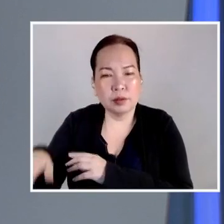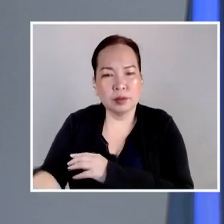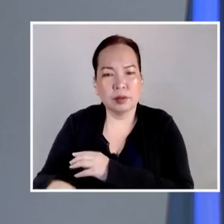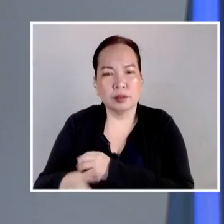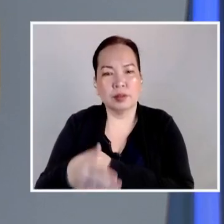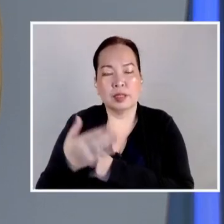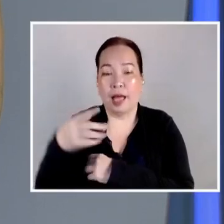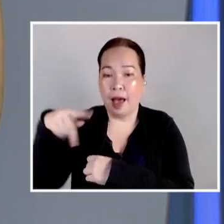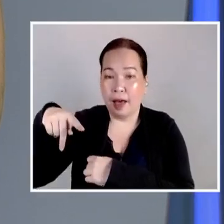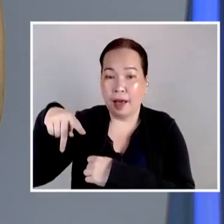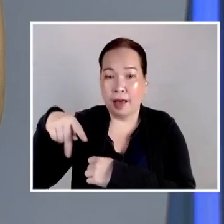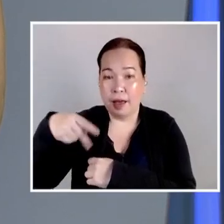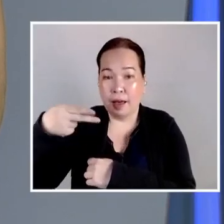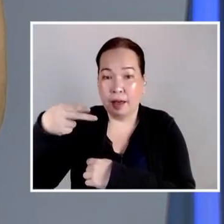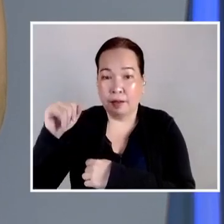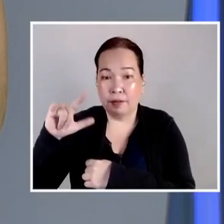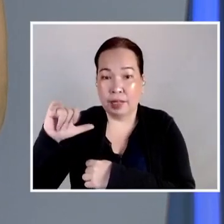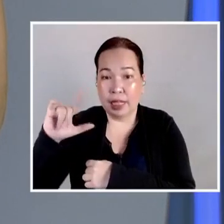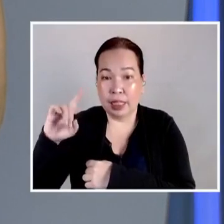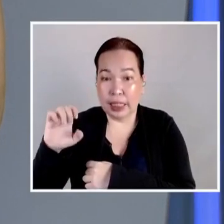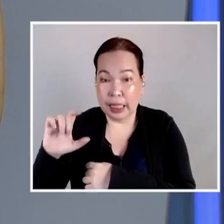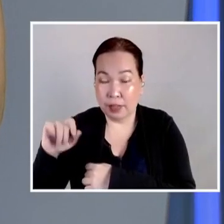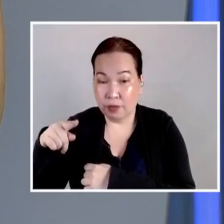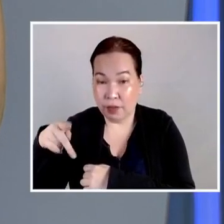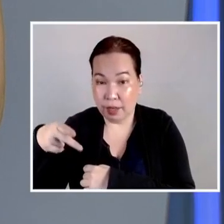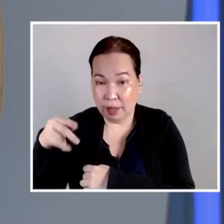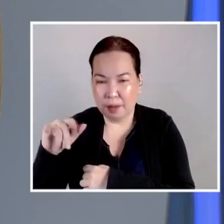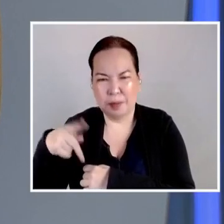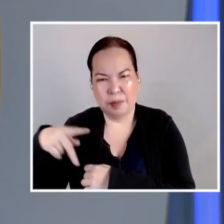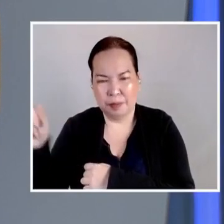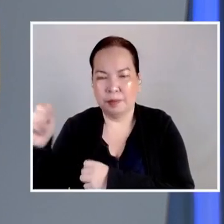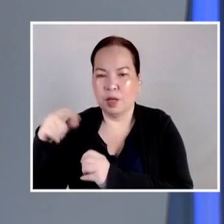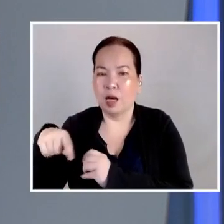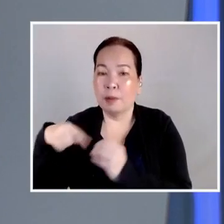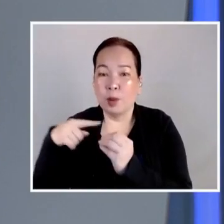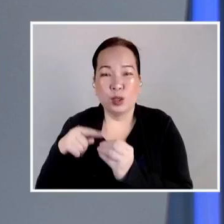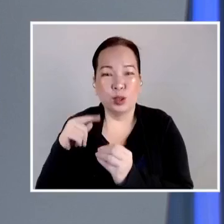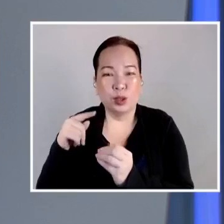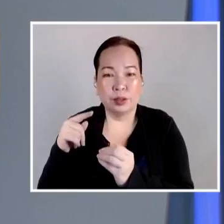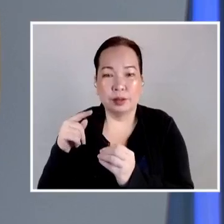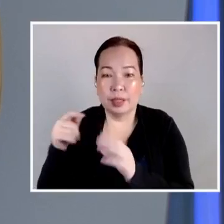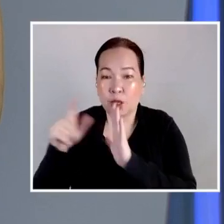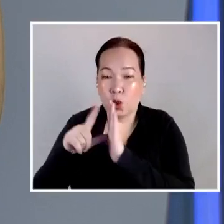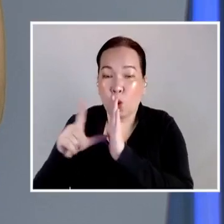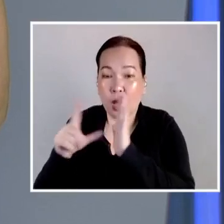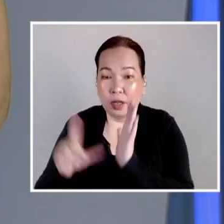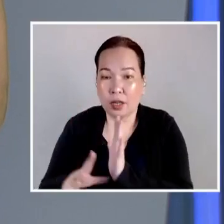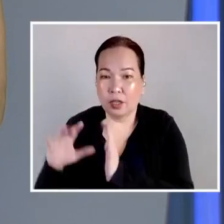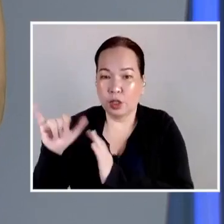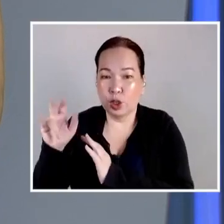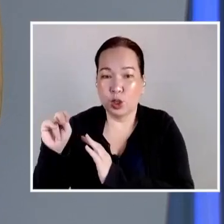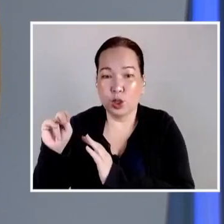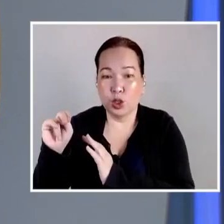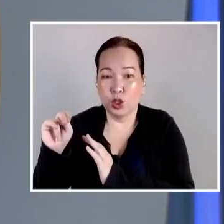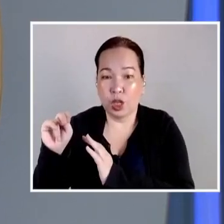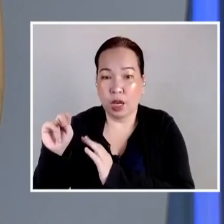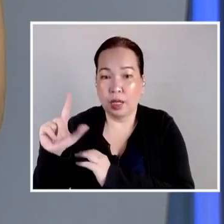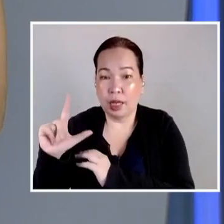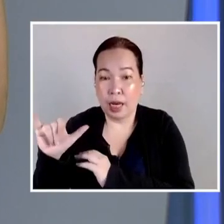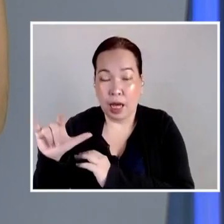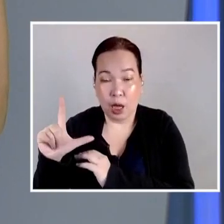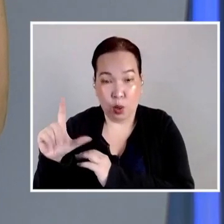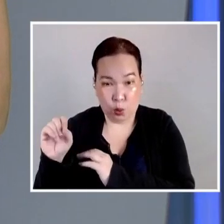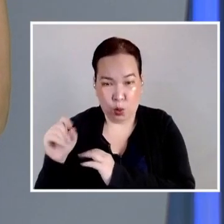po yan sa abogado si John Albert Lilo na namatay matapos pagbabarilin ang sasakyan noong weekend. Tingin ng Philippine